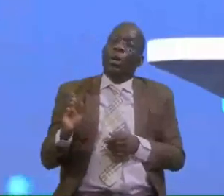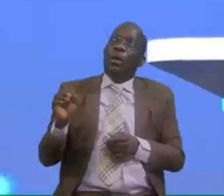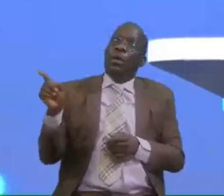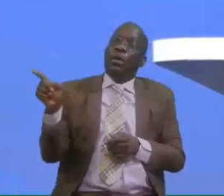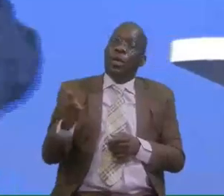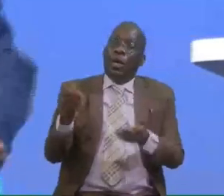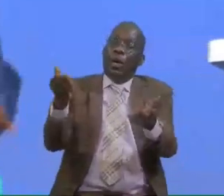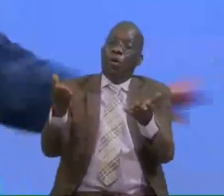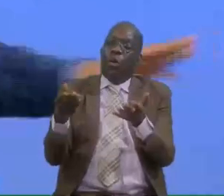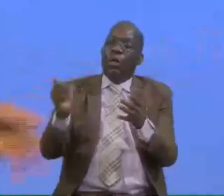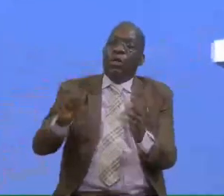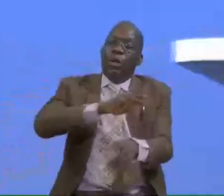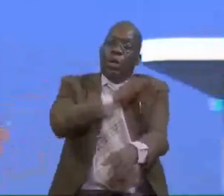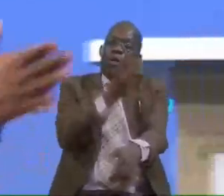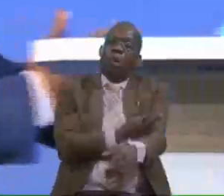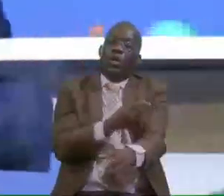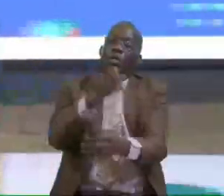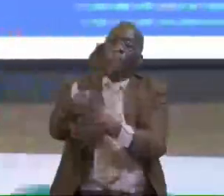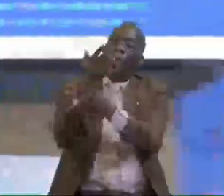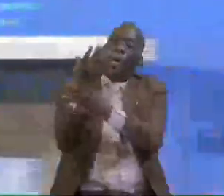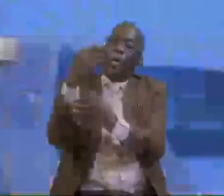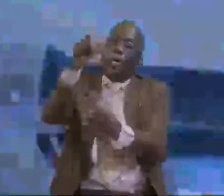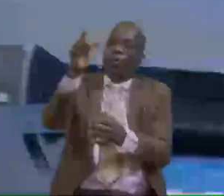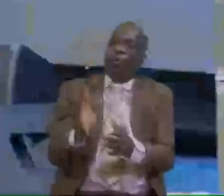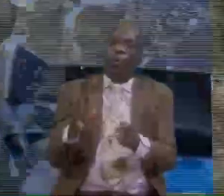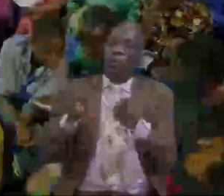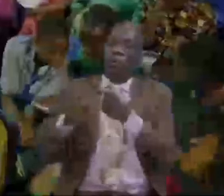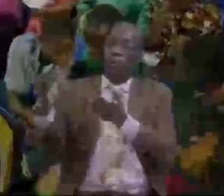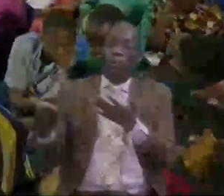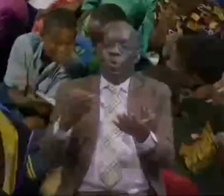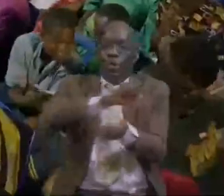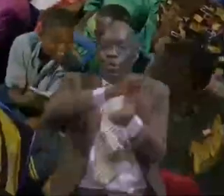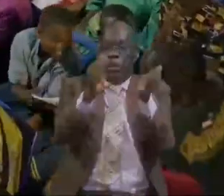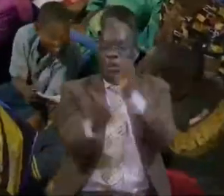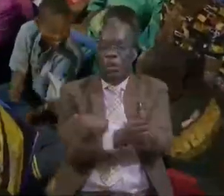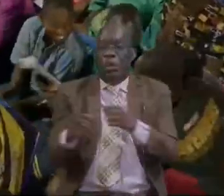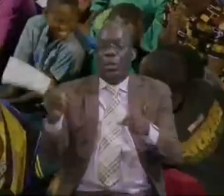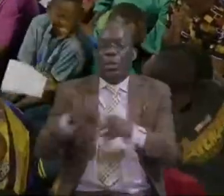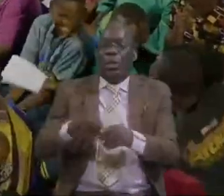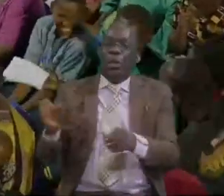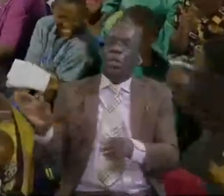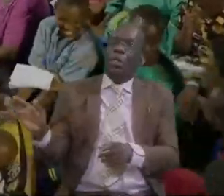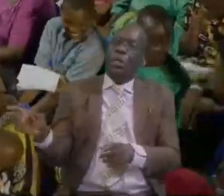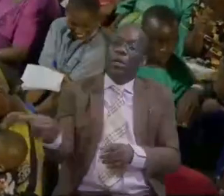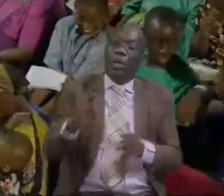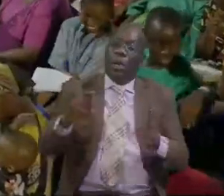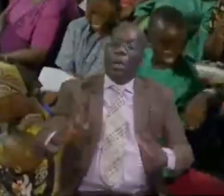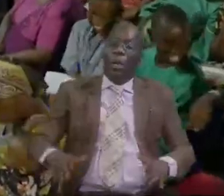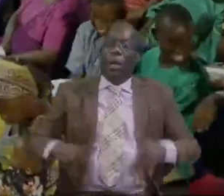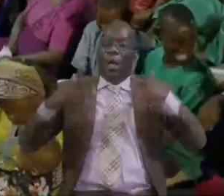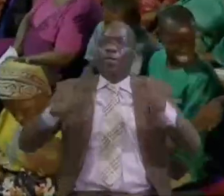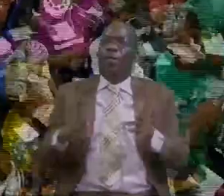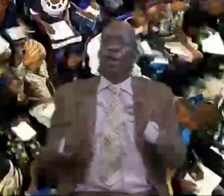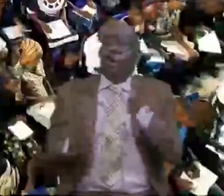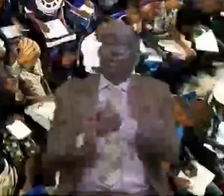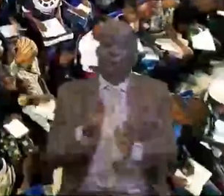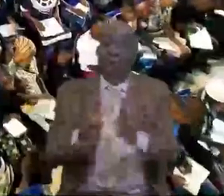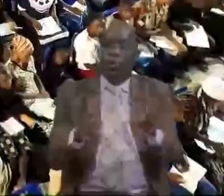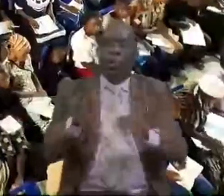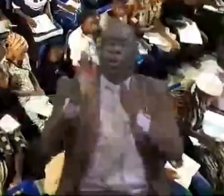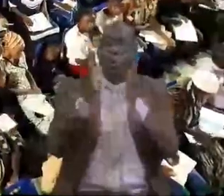que la grande main puissante de Dieu apporte le changement dans leur vie. toutes ces personnes reviennent au Seigneur